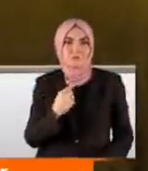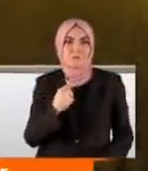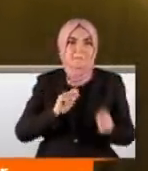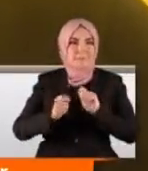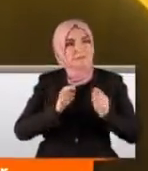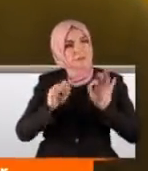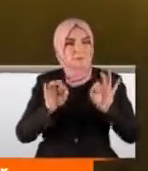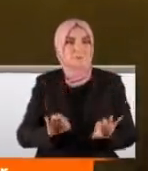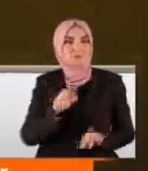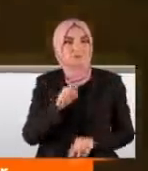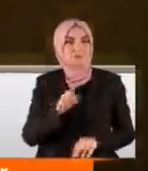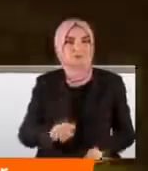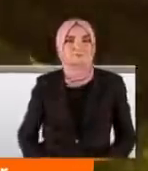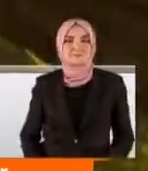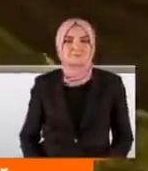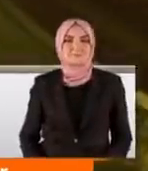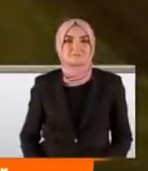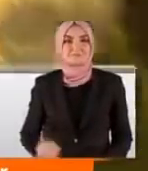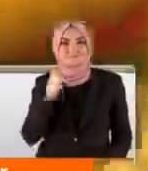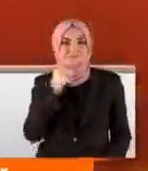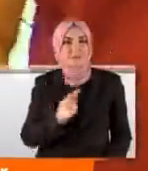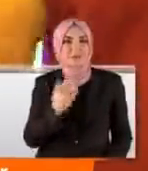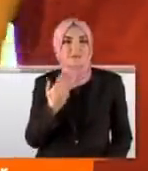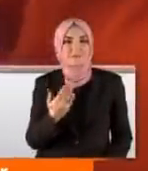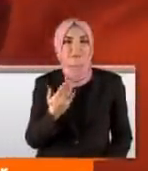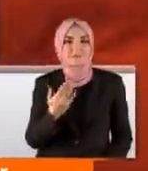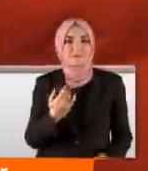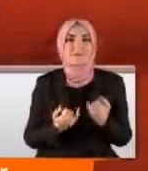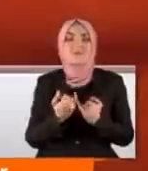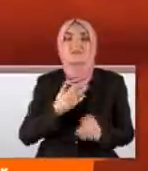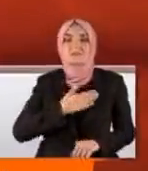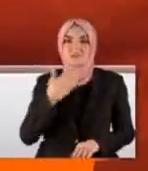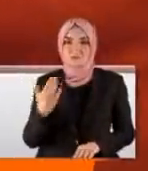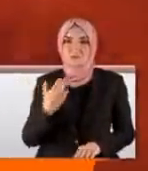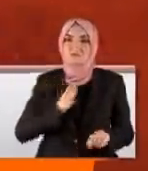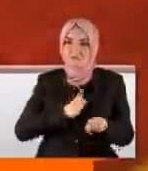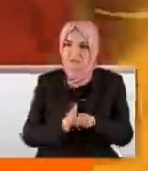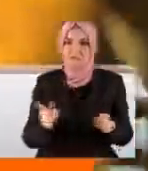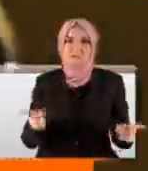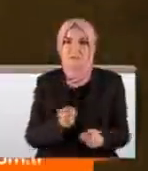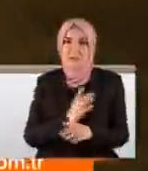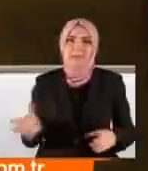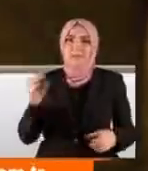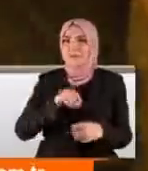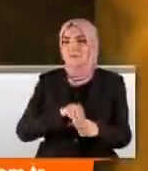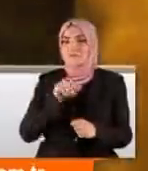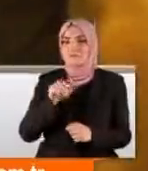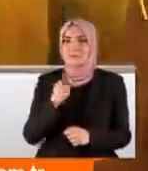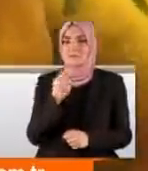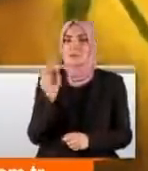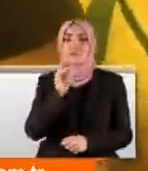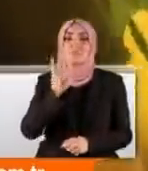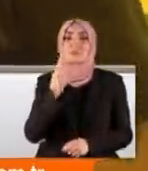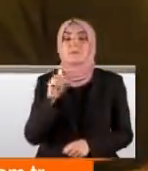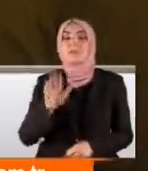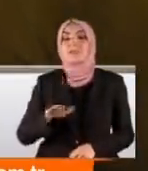pazarlık? Başlatalım yani, elimizden geleni yapmaya çalışalım. Valla ben şimdi kardeşim kesim hepsi içinde. Benim vermiş olduğum fiyat 35 bin lira. Biz